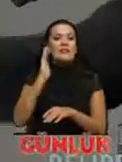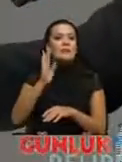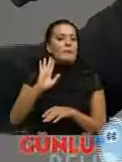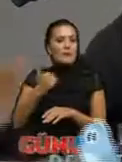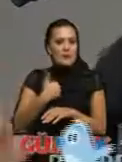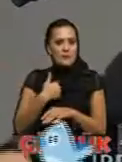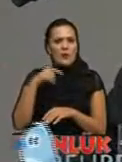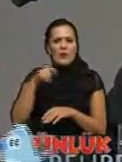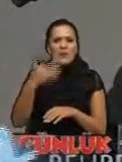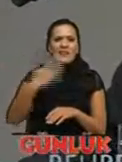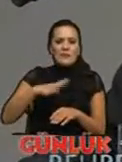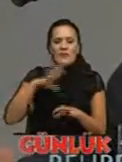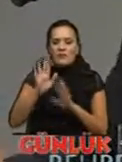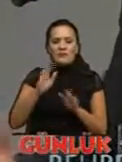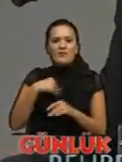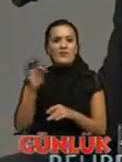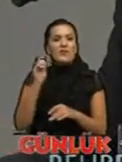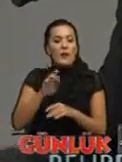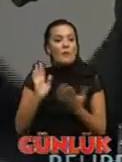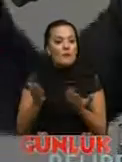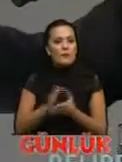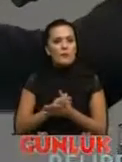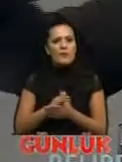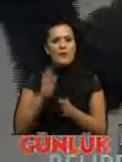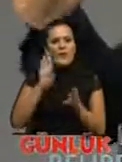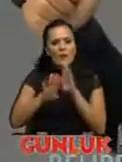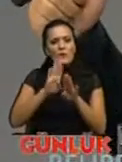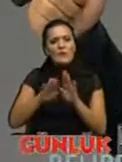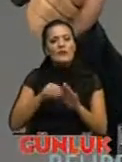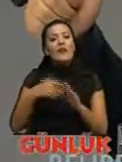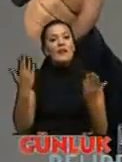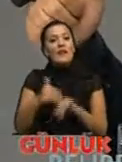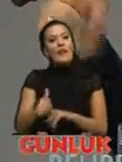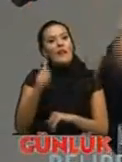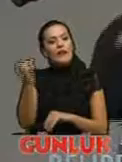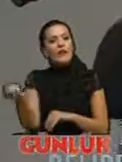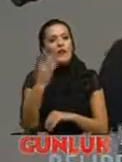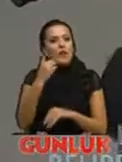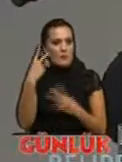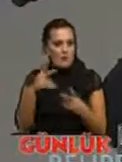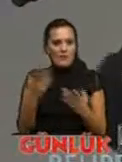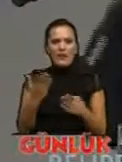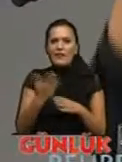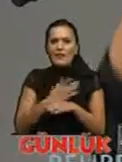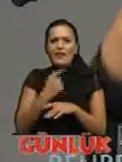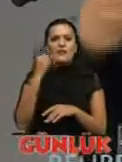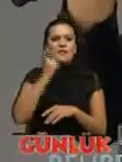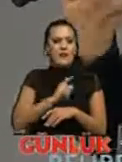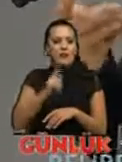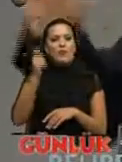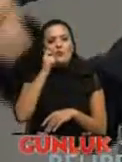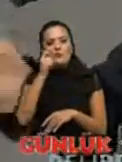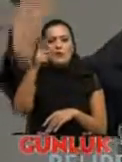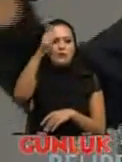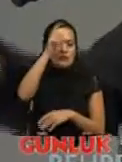öyle istemeye de. Bir de kapıdan gene de döndürebiliyorlarmış. Tabii. Niye? Sakallısın,